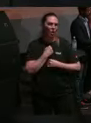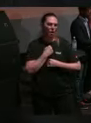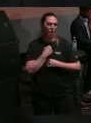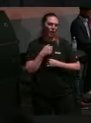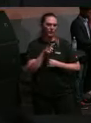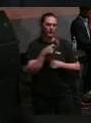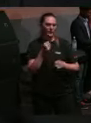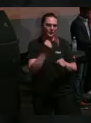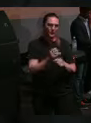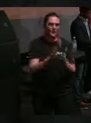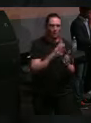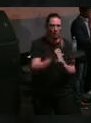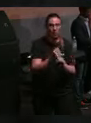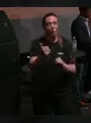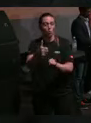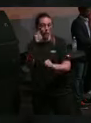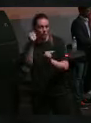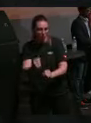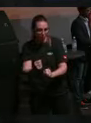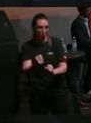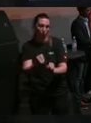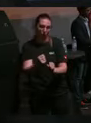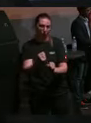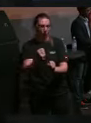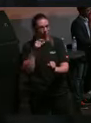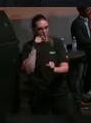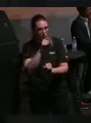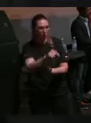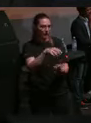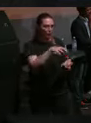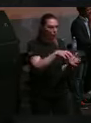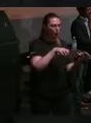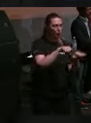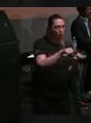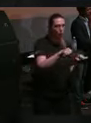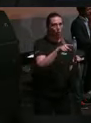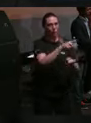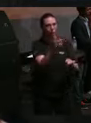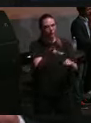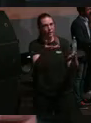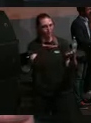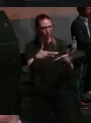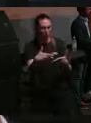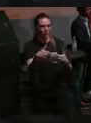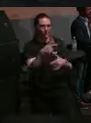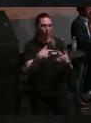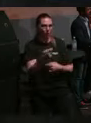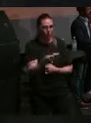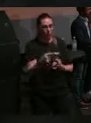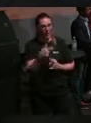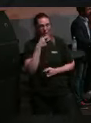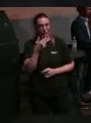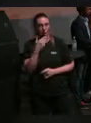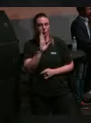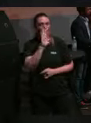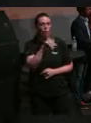myndighetene stå I bresjen for å sikre at lokale kommuner og berørte får. Men jeg kjenner veldig godt til